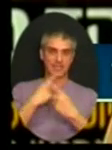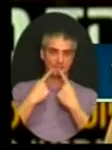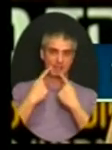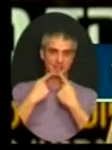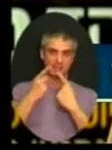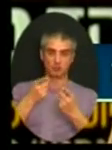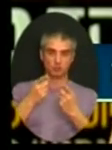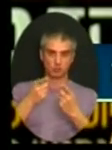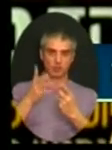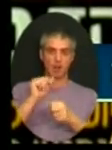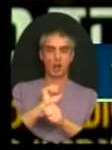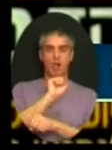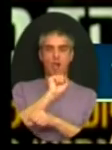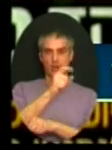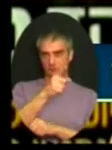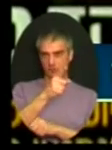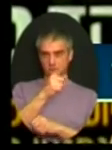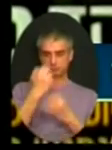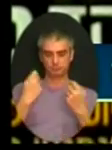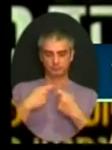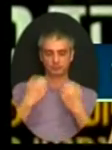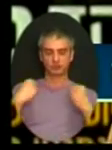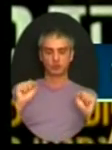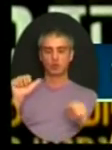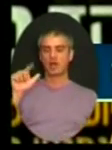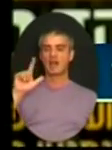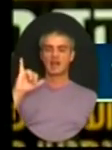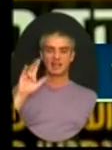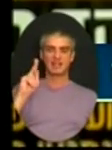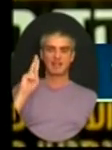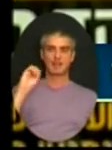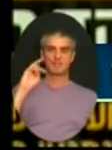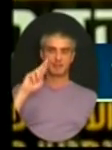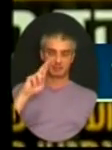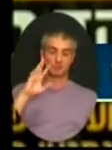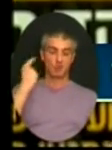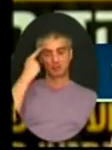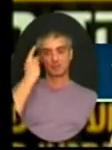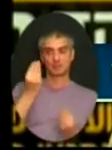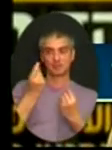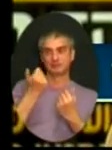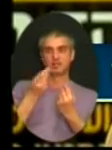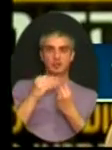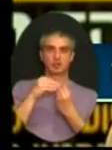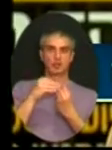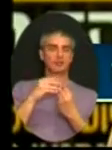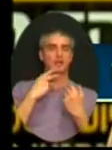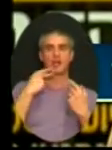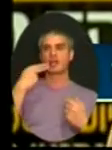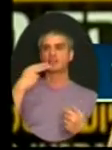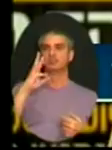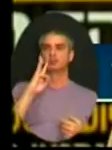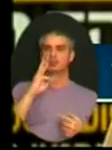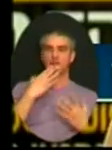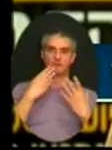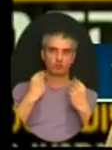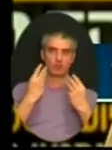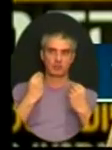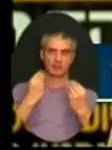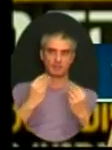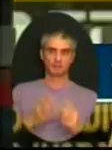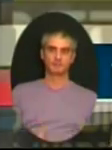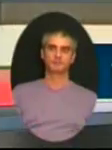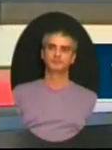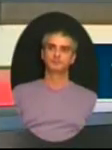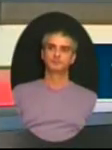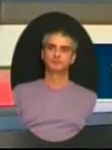על ערר שחרורו של אלי קמיר, אני מניחה שאולי נדע קצת יותר. הדס שטייף, תודה רבה לך על הדברים